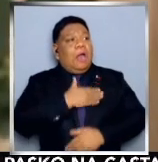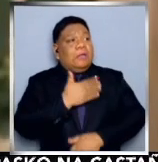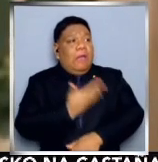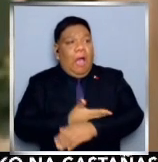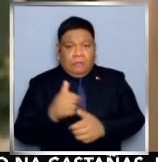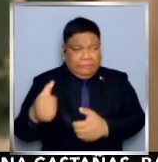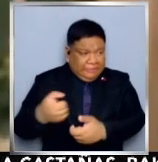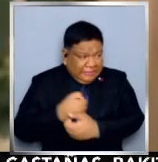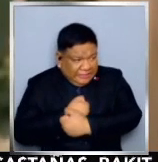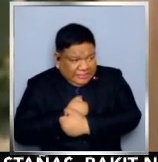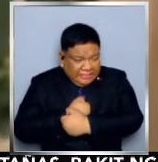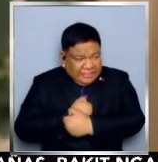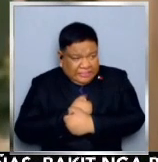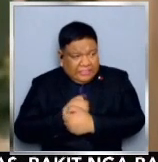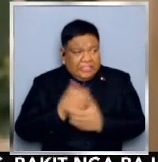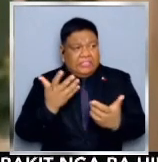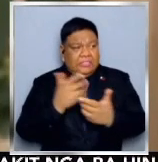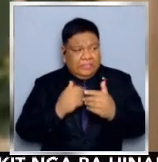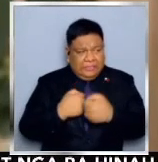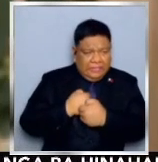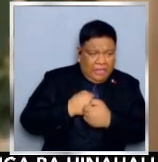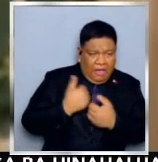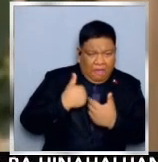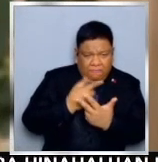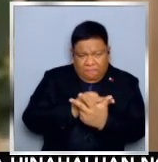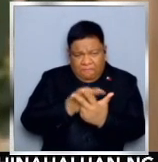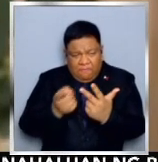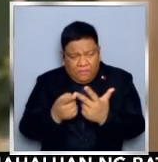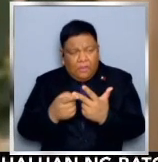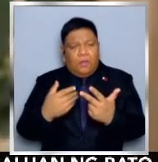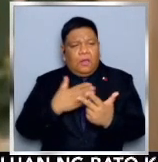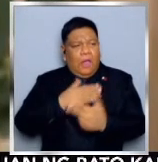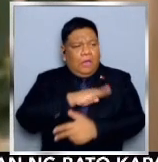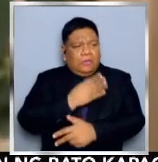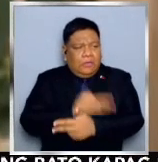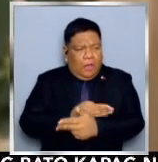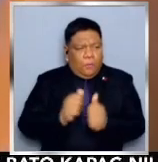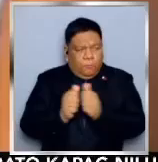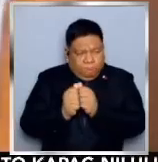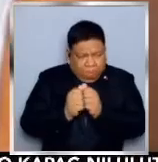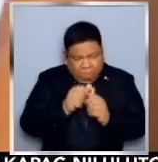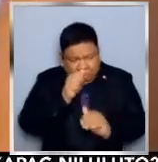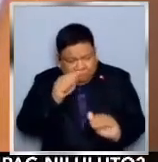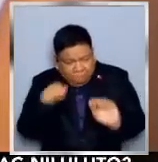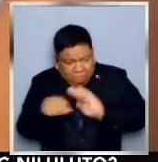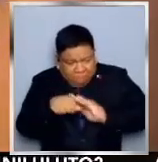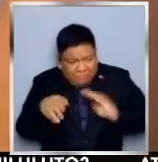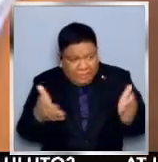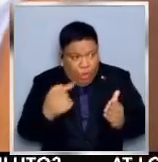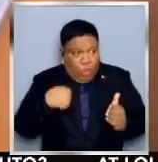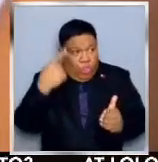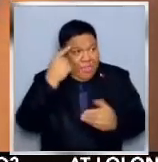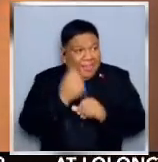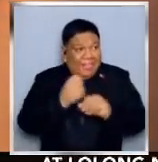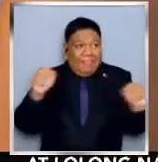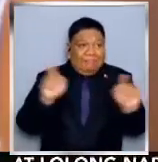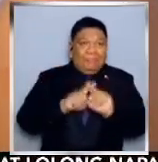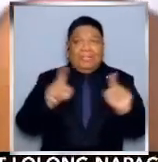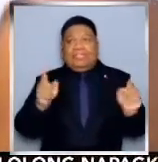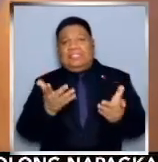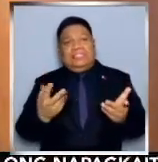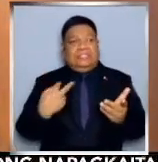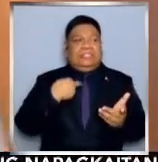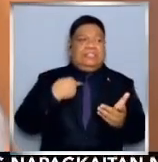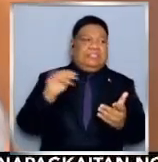Tsaka may tatlong pa akong anak din. Tumakbo kami dito, akala namin ligtas. Ano yung pala? Din. Tapos